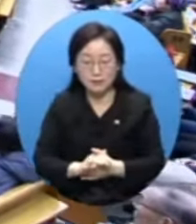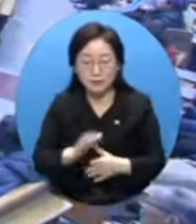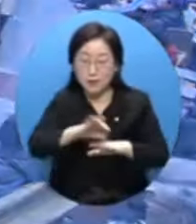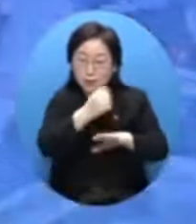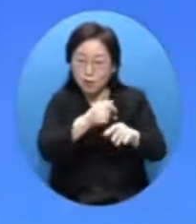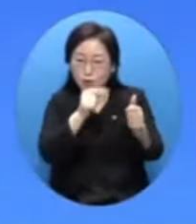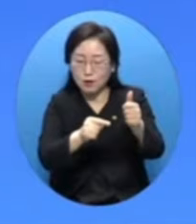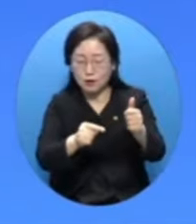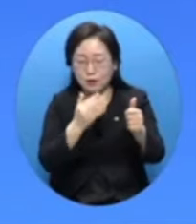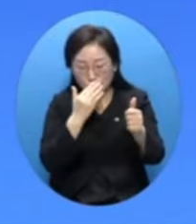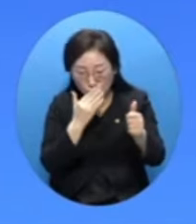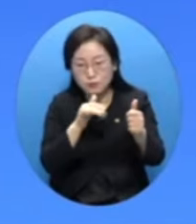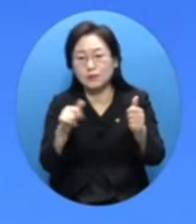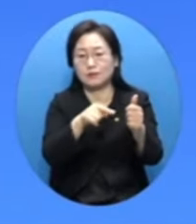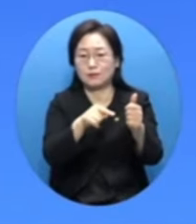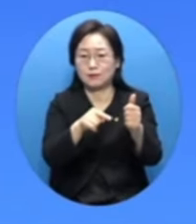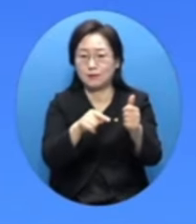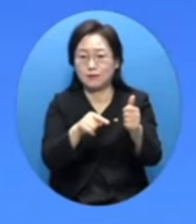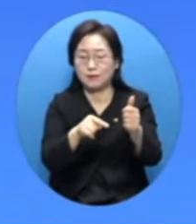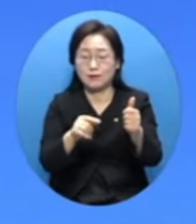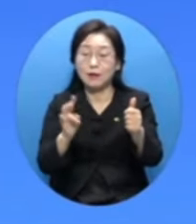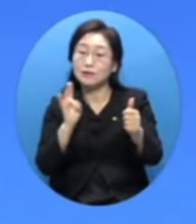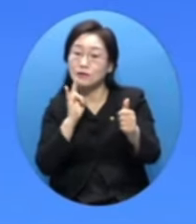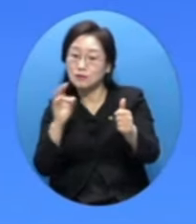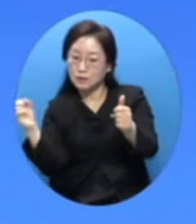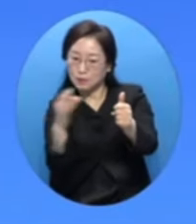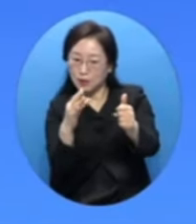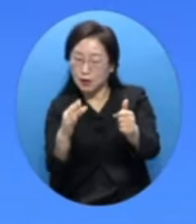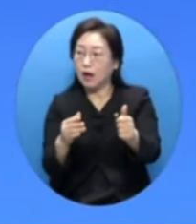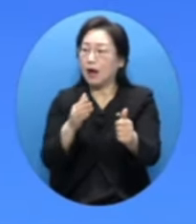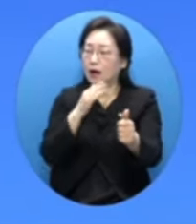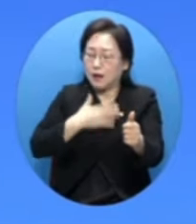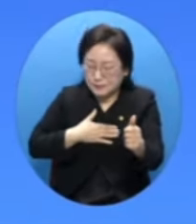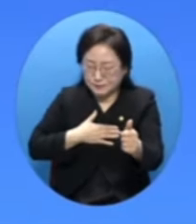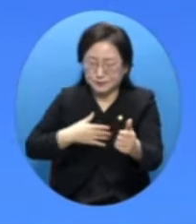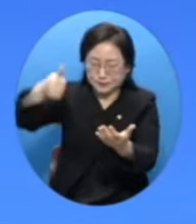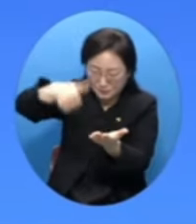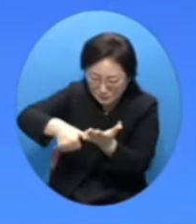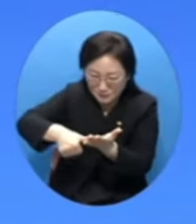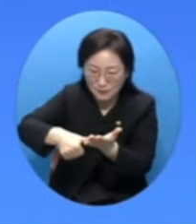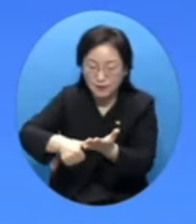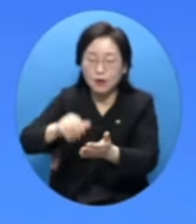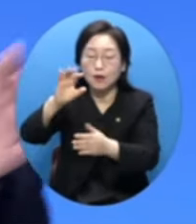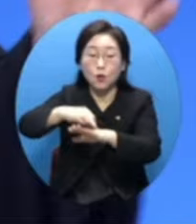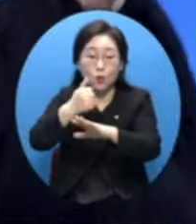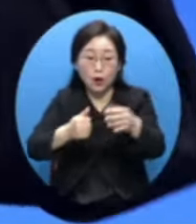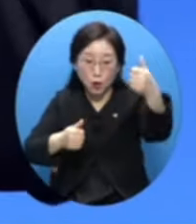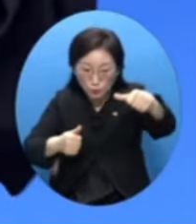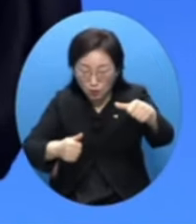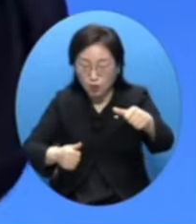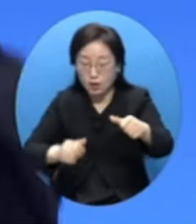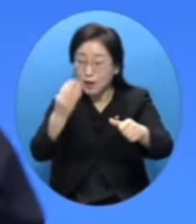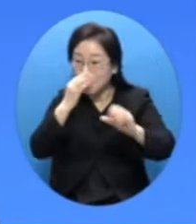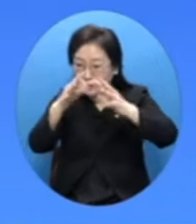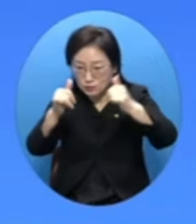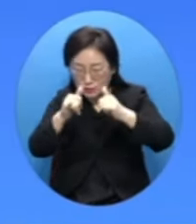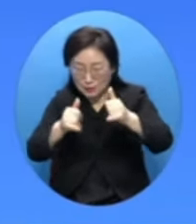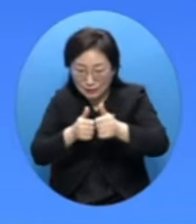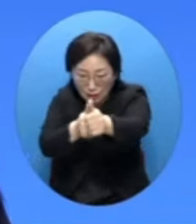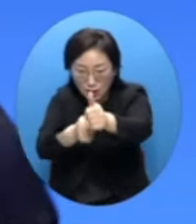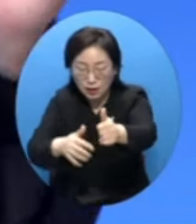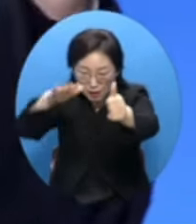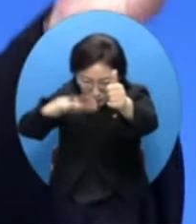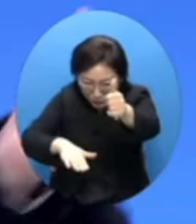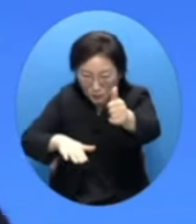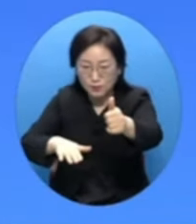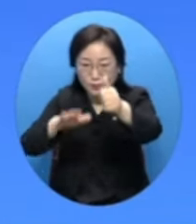여호사밧은 참 겸손한 왕입니다. 선자의 말을 듣자마자 하나님 앞에 엎드렸습니다. 왕이 엎드리니까 온 이스라엘 백성이 다 엎드렸습니다.